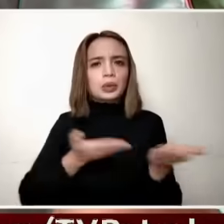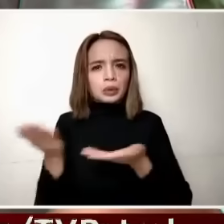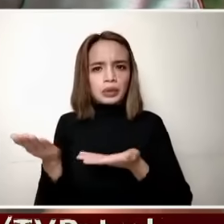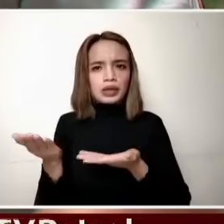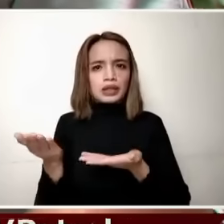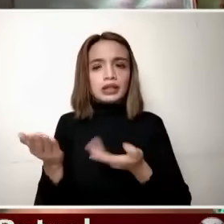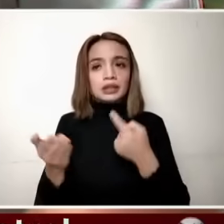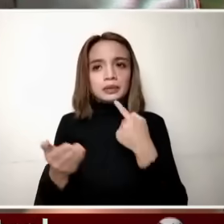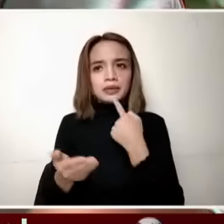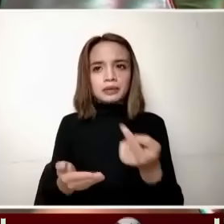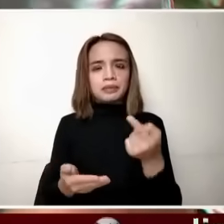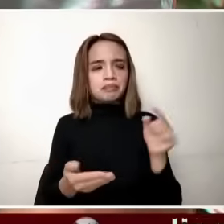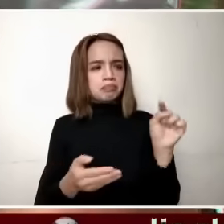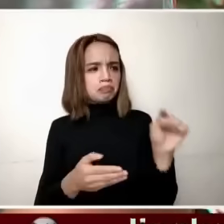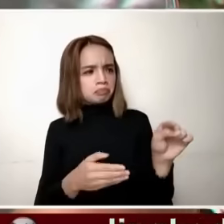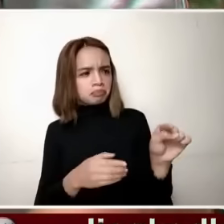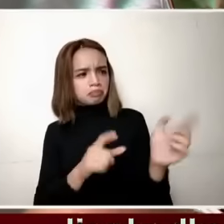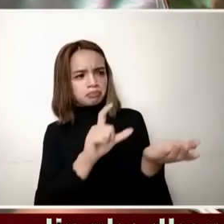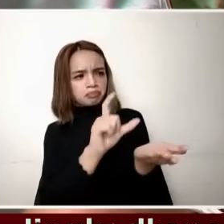Gakad,